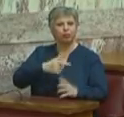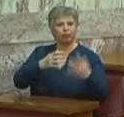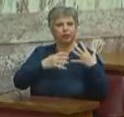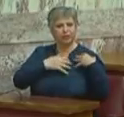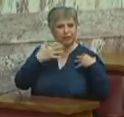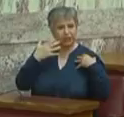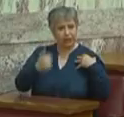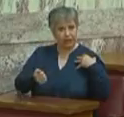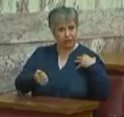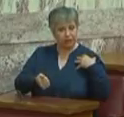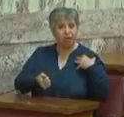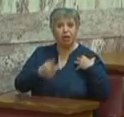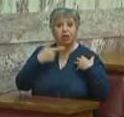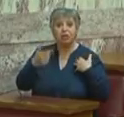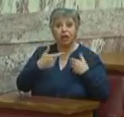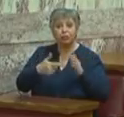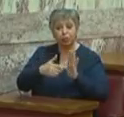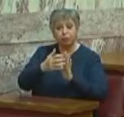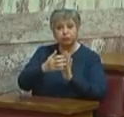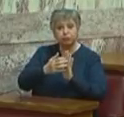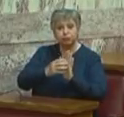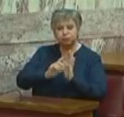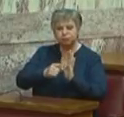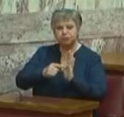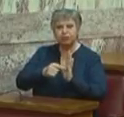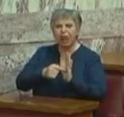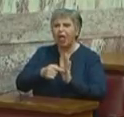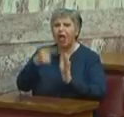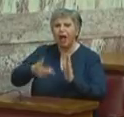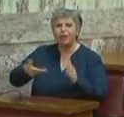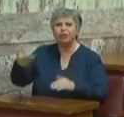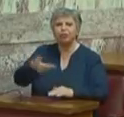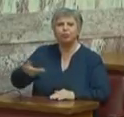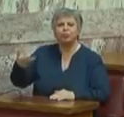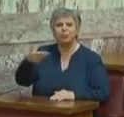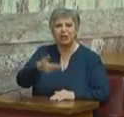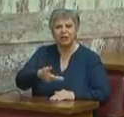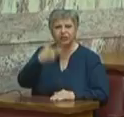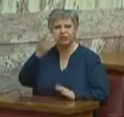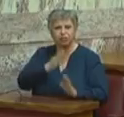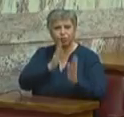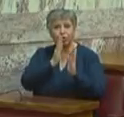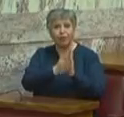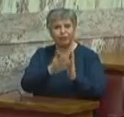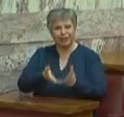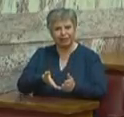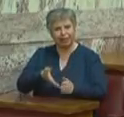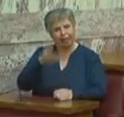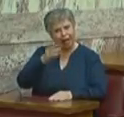την έθεσε αυτές τις μηνύσεις ως τους αγγελικούς λειτουργούς στο αρχείο, τρελάθηκε, τα